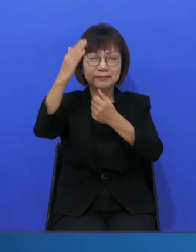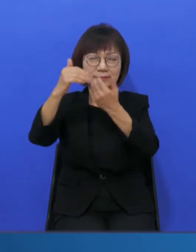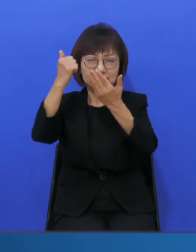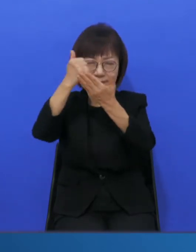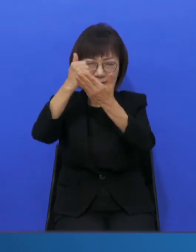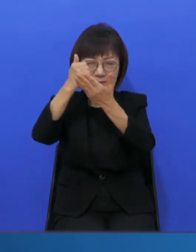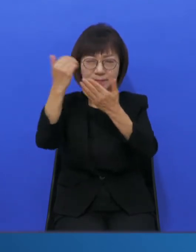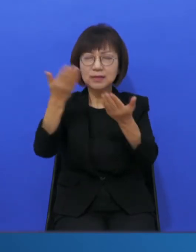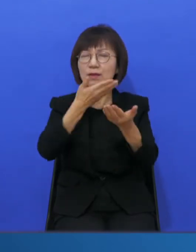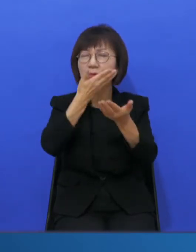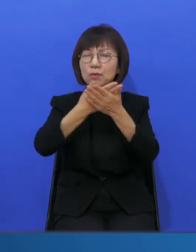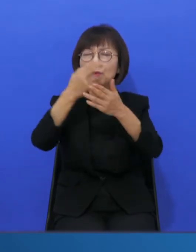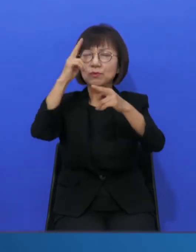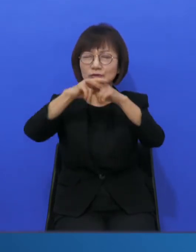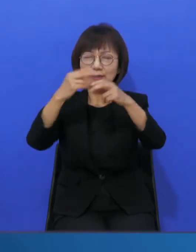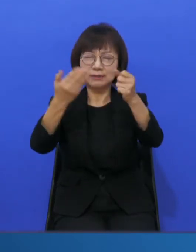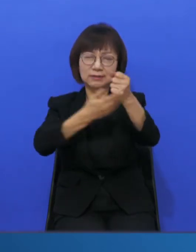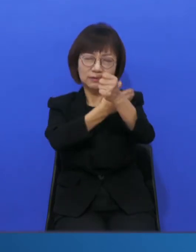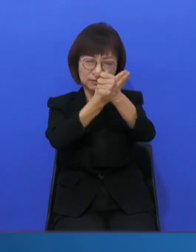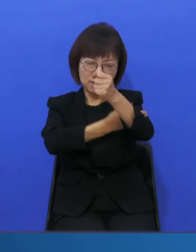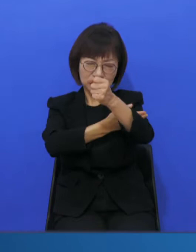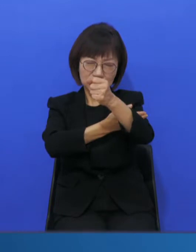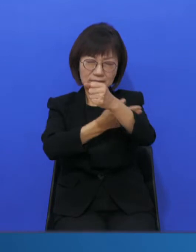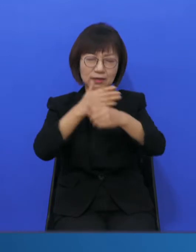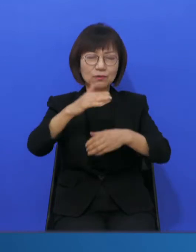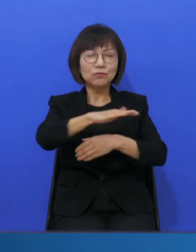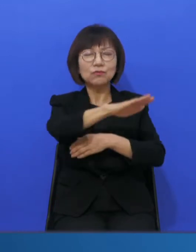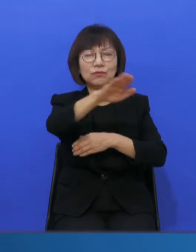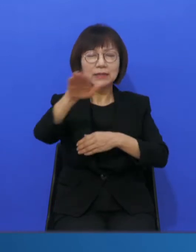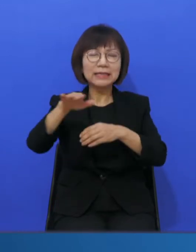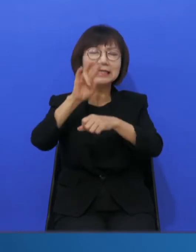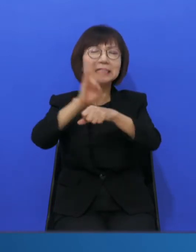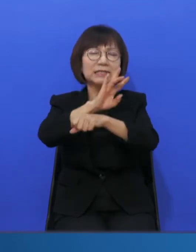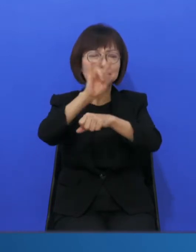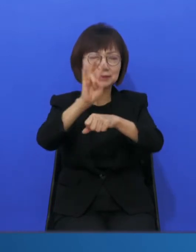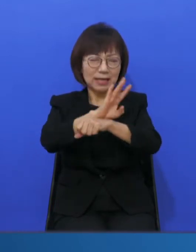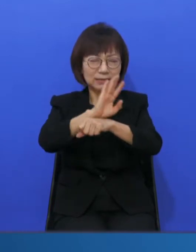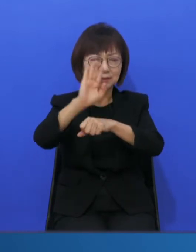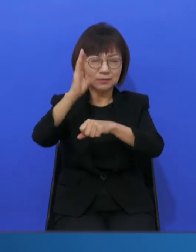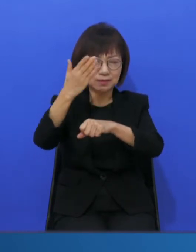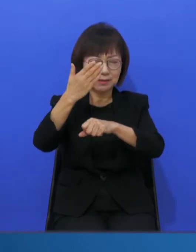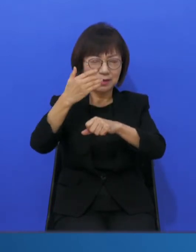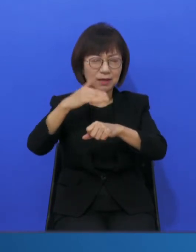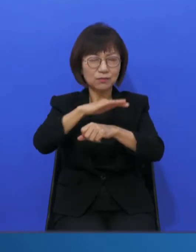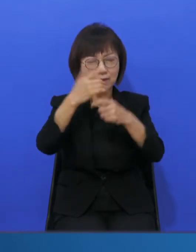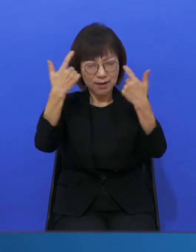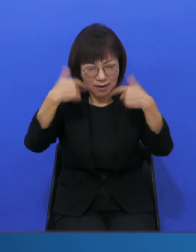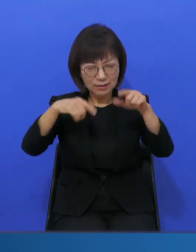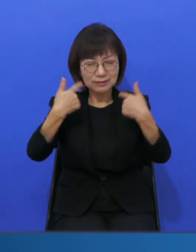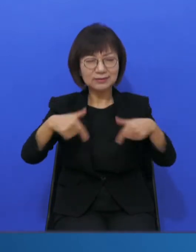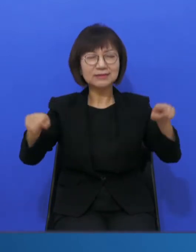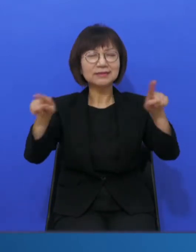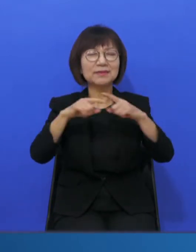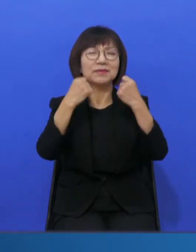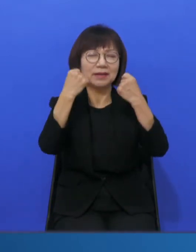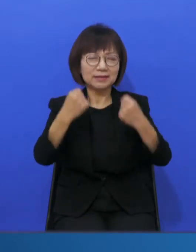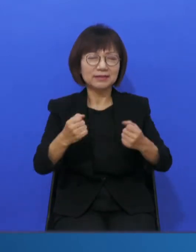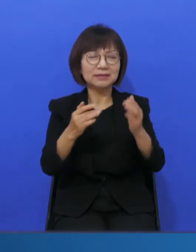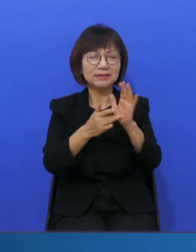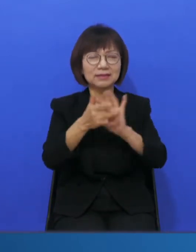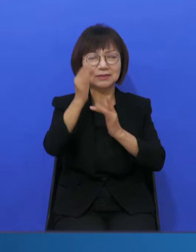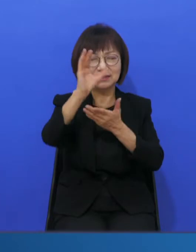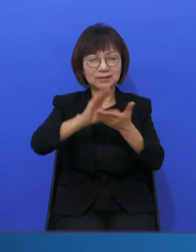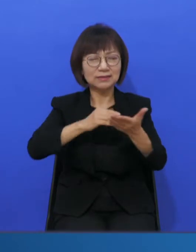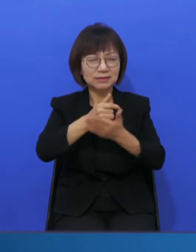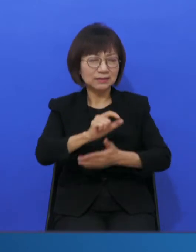보좌의 능력이 24시대에 우리와 늘 함께 하시는 예수 그리스도 이름으로 간절히 기도드리옵나이다. We pray in the name of